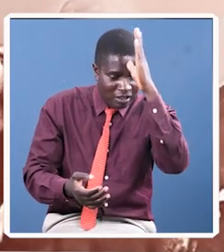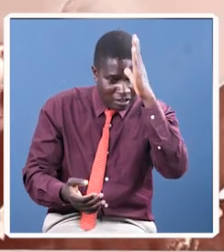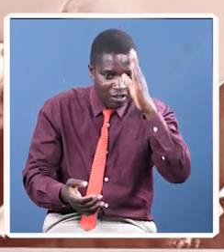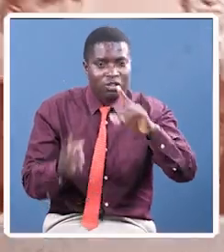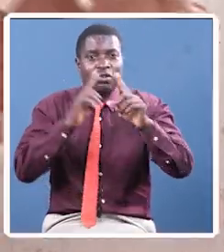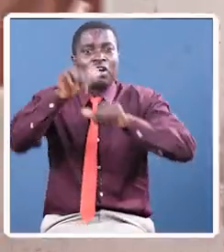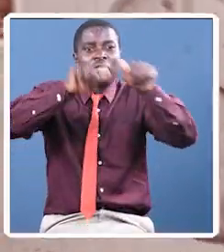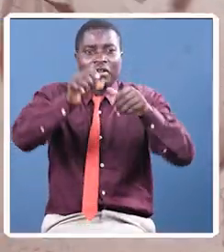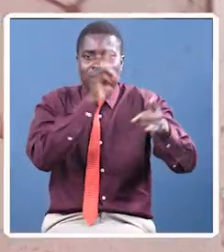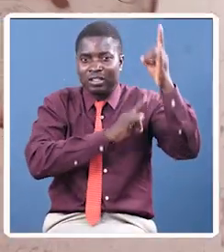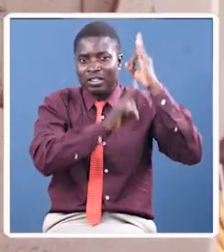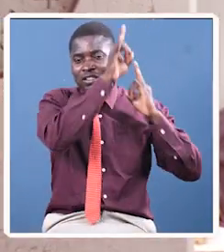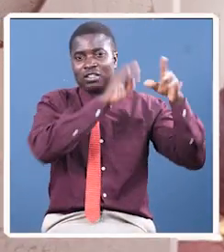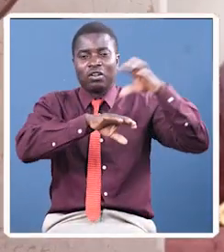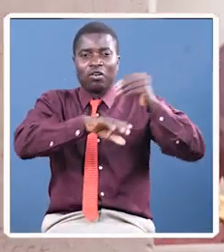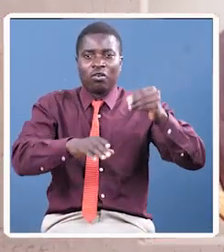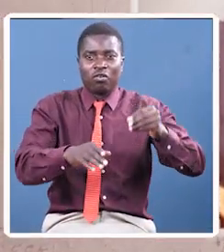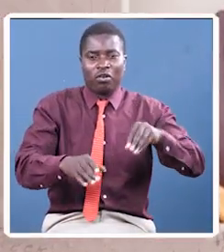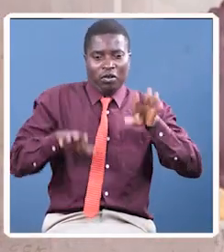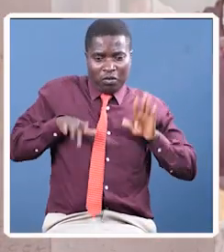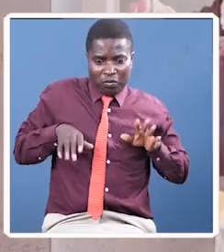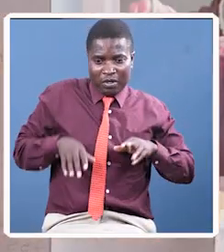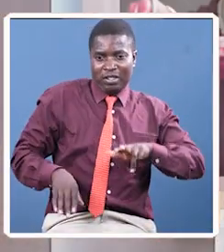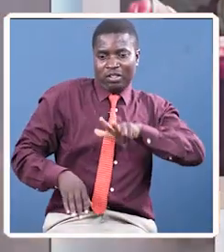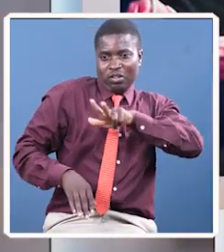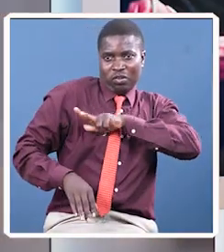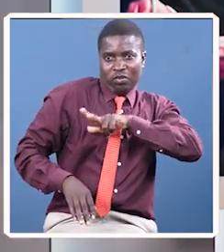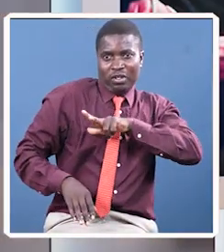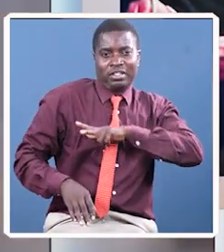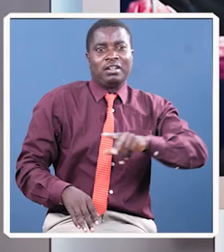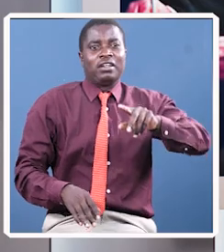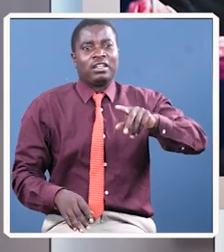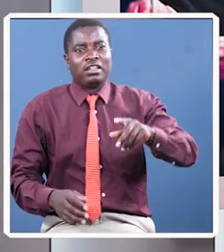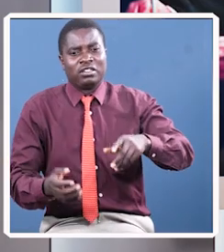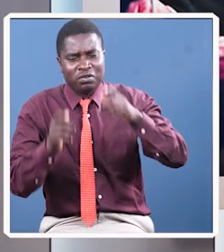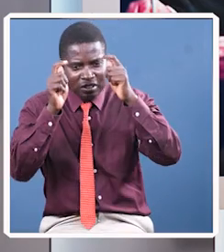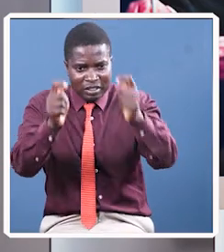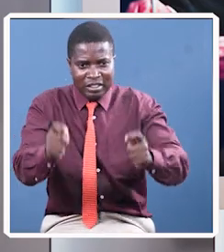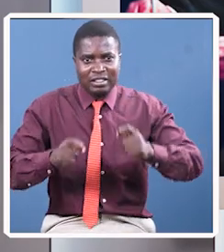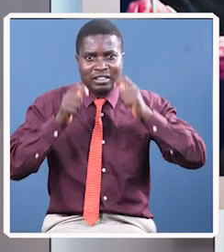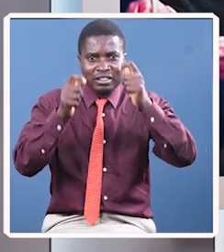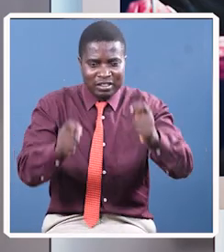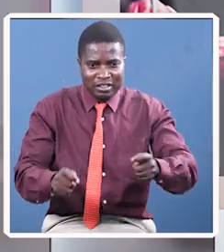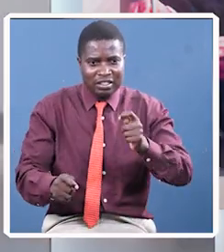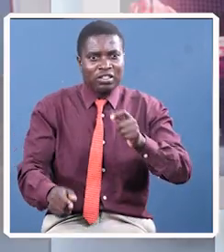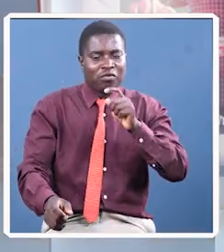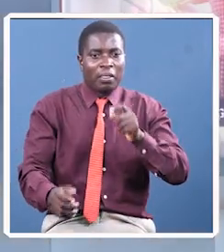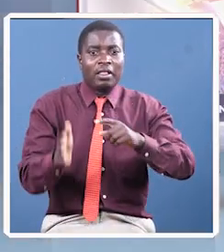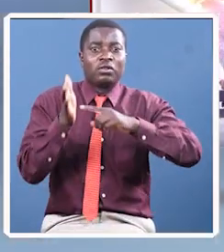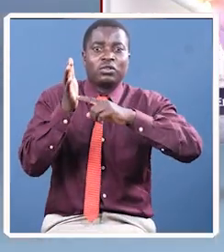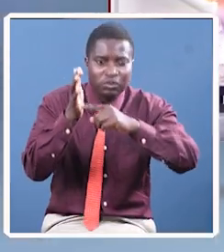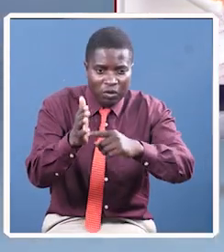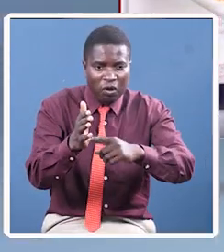the biography of Ellen G. White. Also, taka zama nepatinogona kuprova Ellen